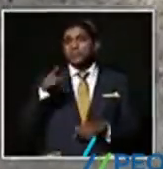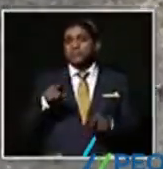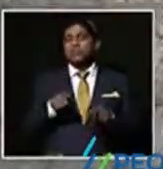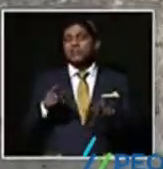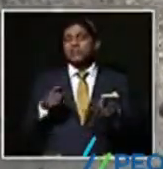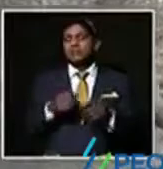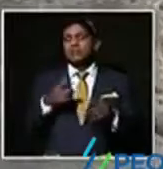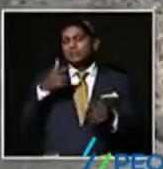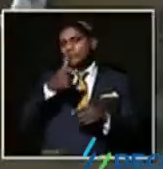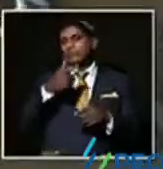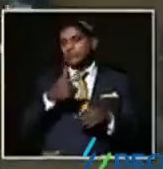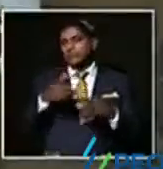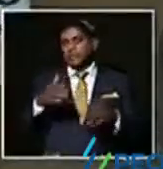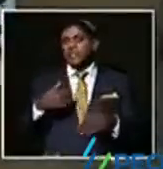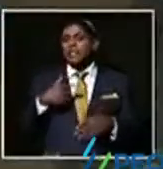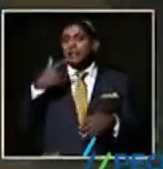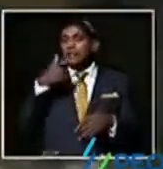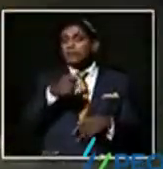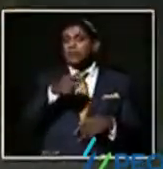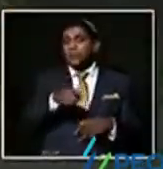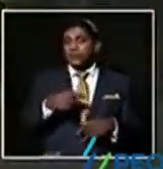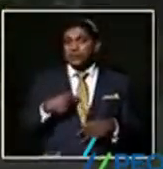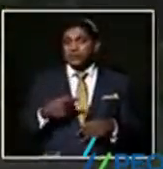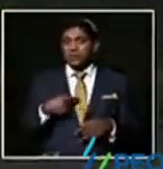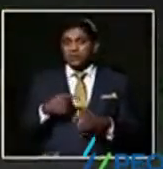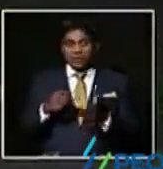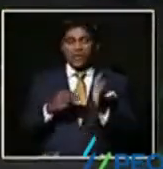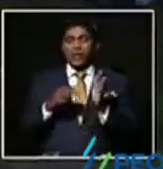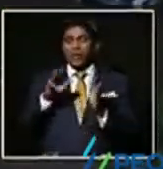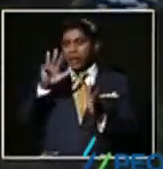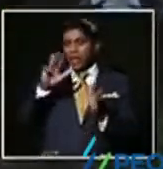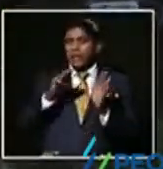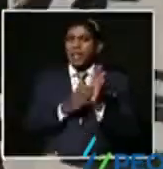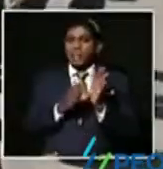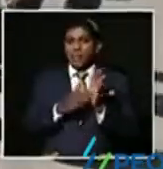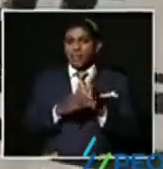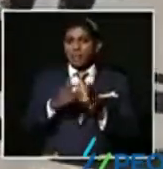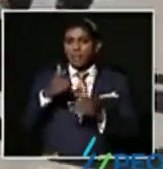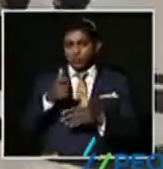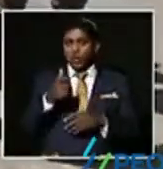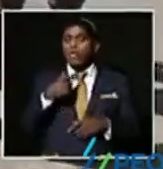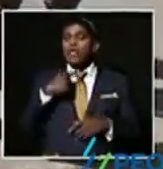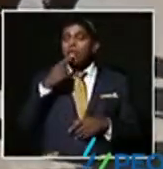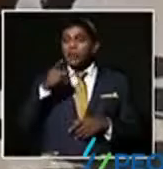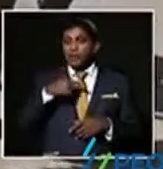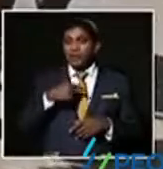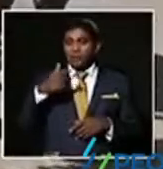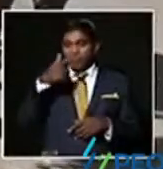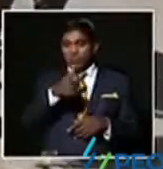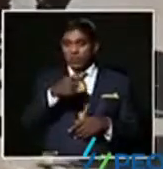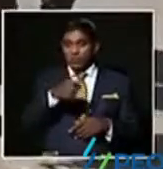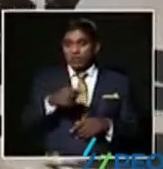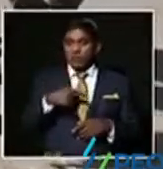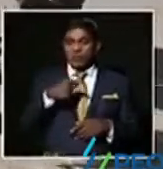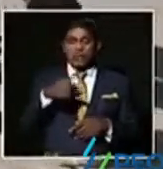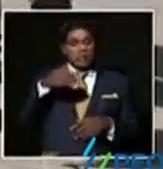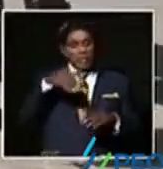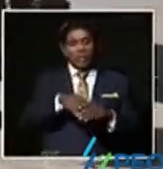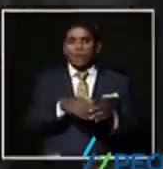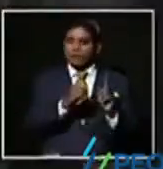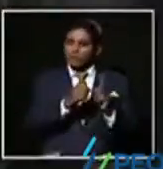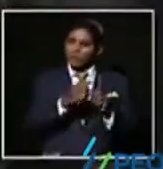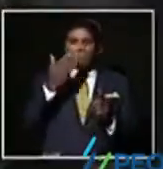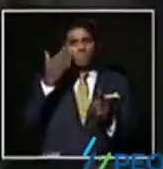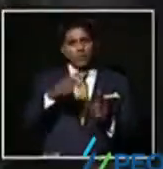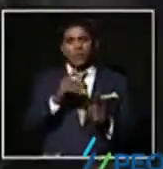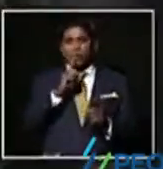තිබෙනවා. වෙඩිතැබීම සිදු කරද්දී 9mm වර්ගයේ පිස්තෝලයකින් පොලිසිය පැවසුවේ වෙඩිවැදීමෙන් ඔහු එම ස්ථානයේදීම මියගොස් ඇති